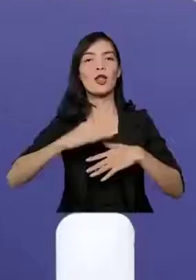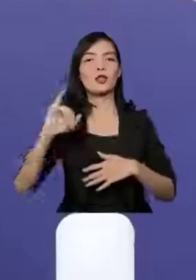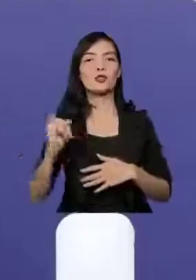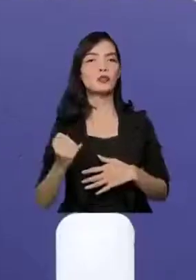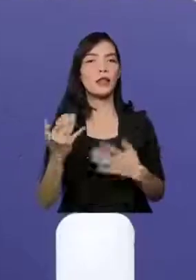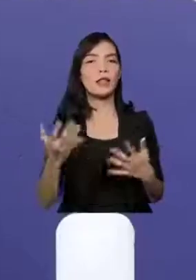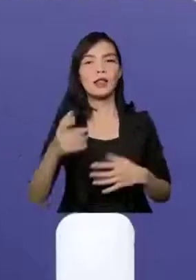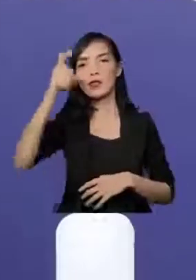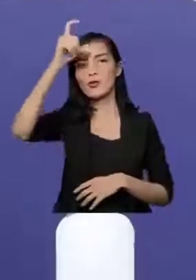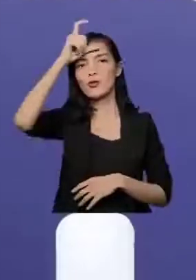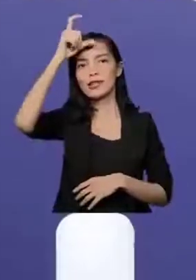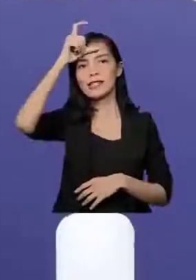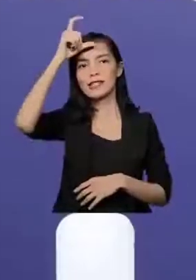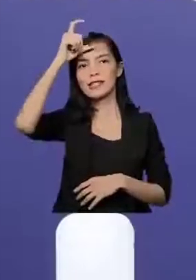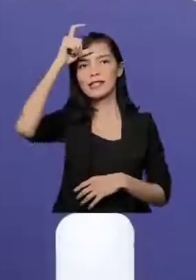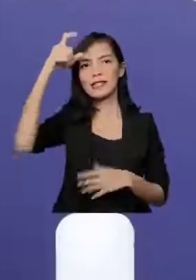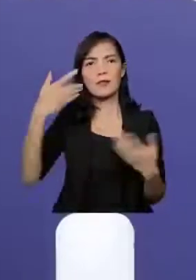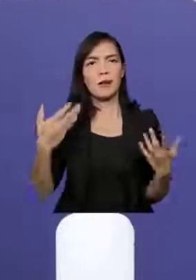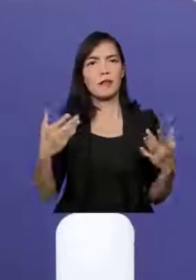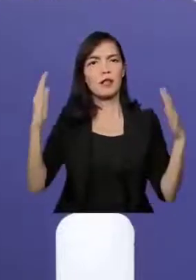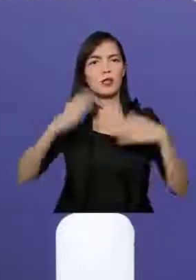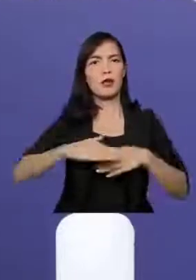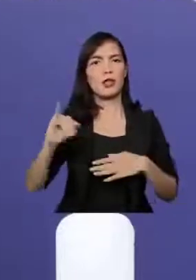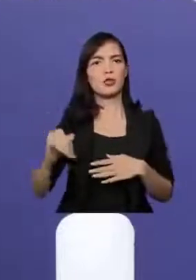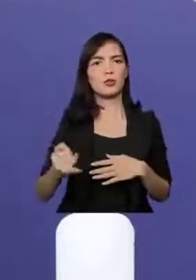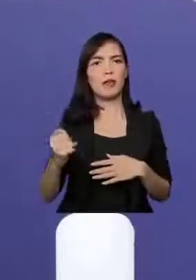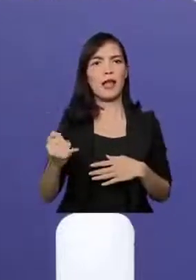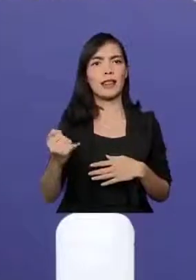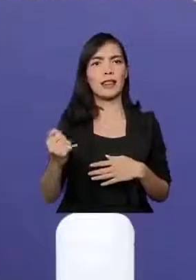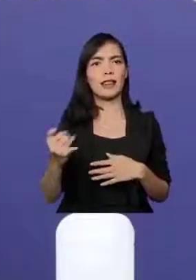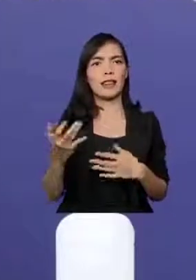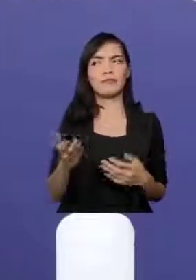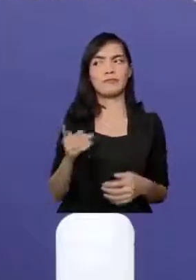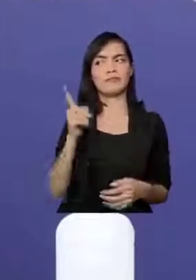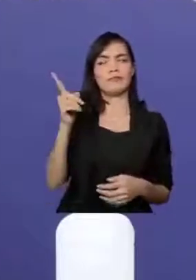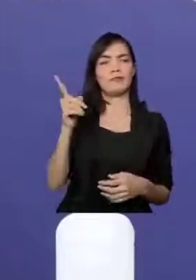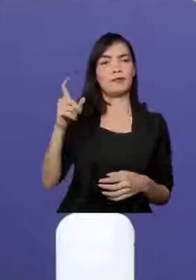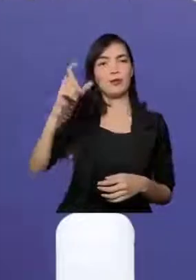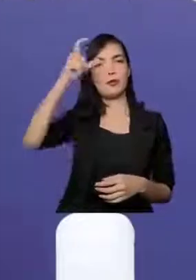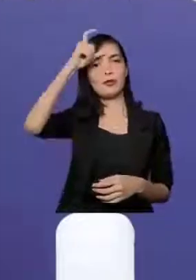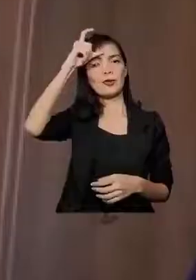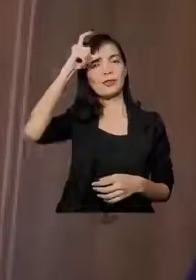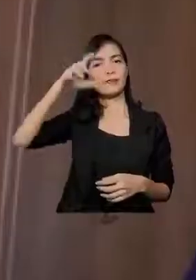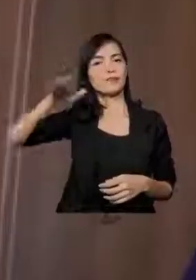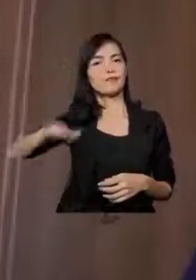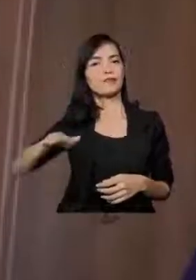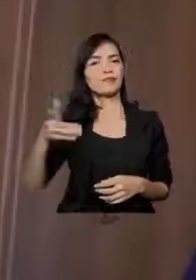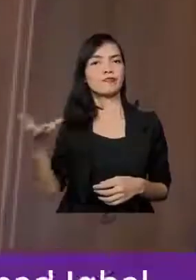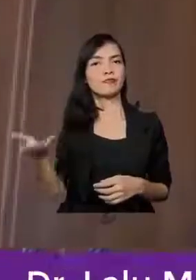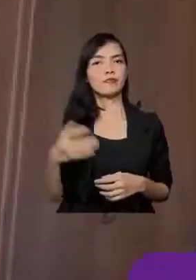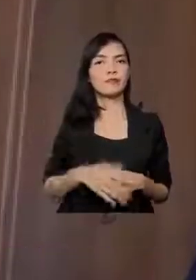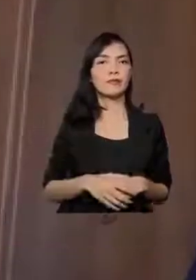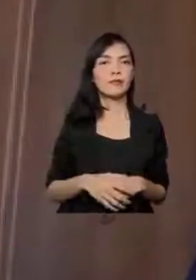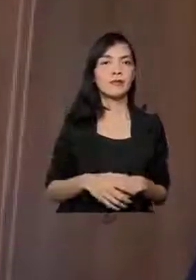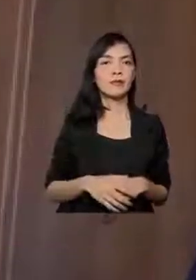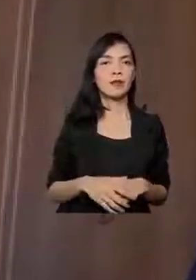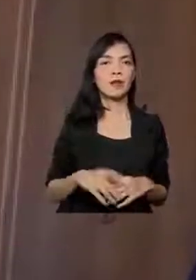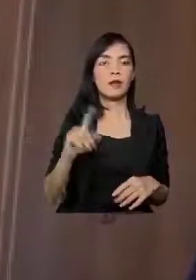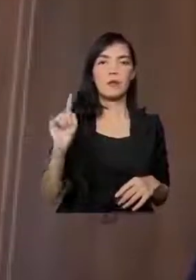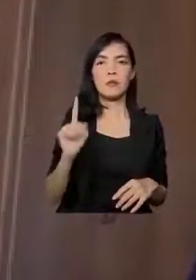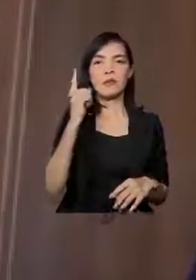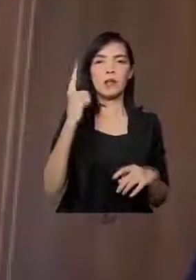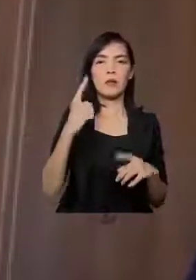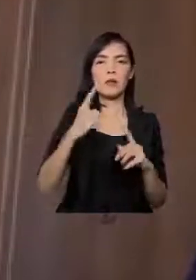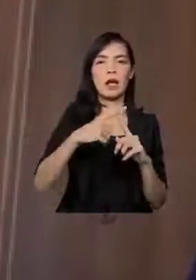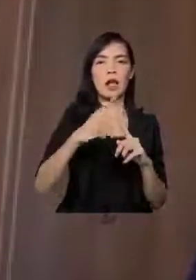di Turki bagaimana bapak ini diaaaa kita pertama kali di suspend dihentikan salat